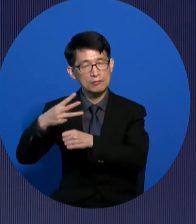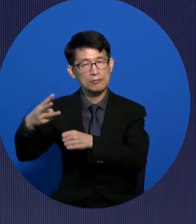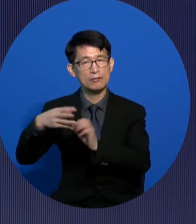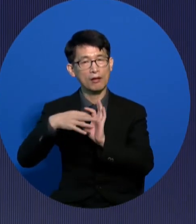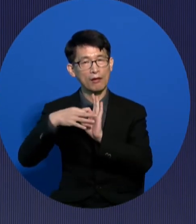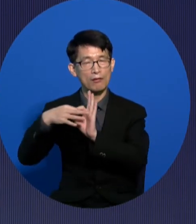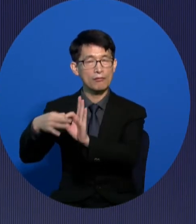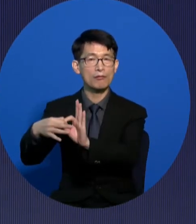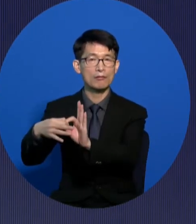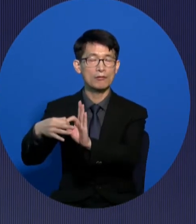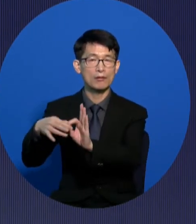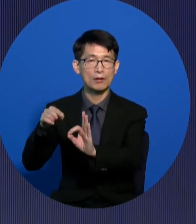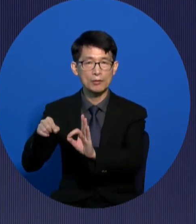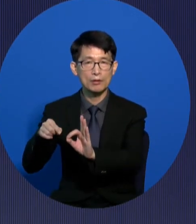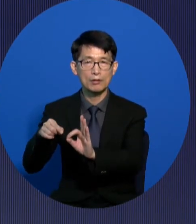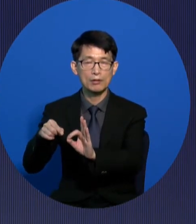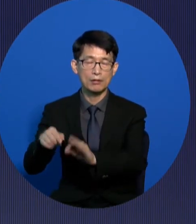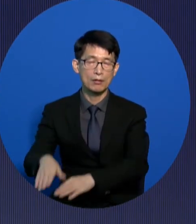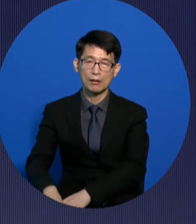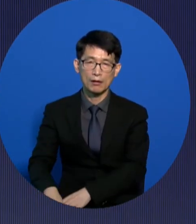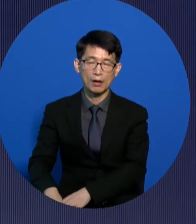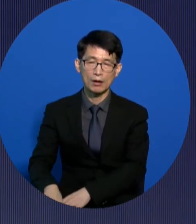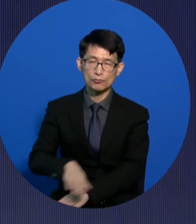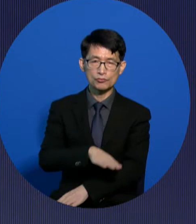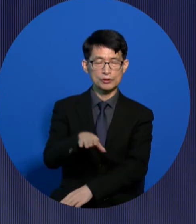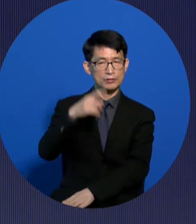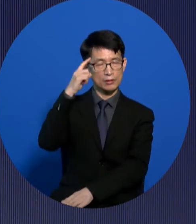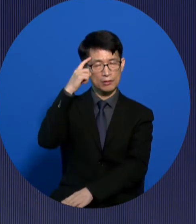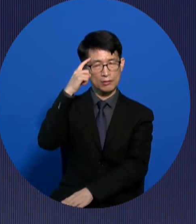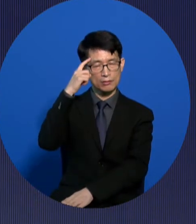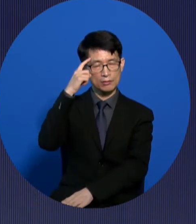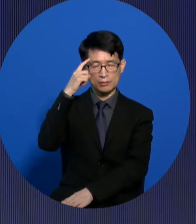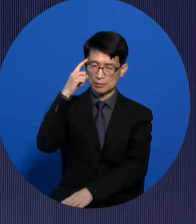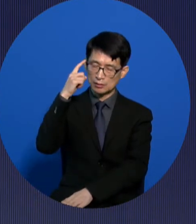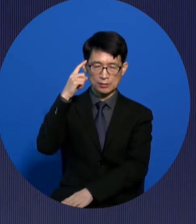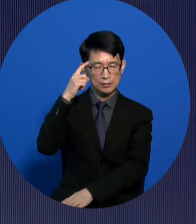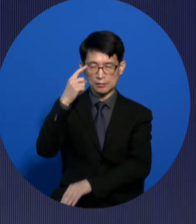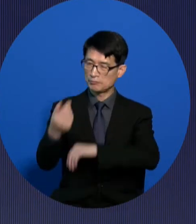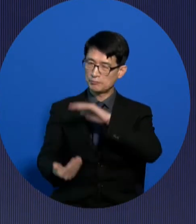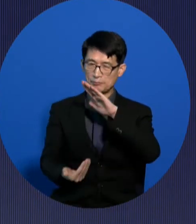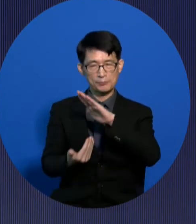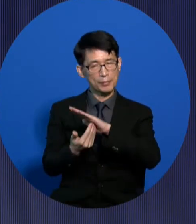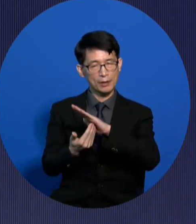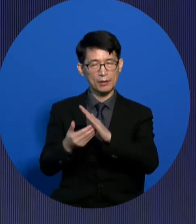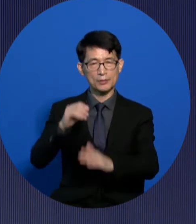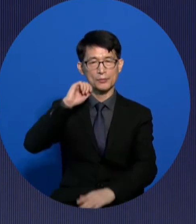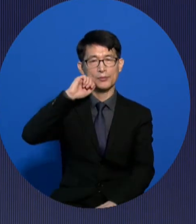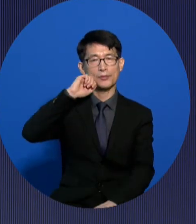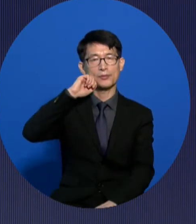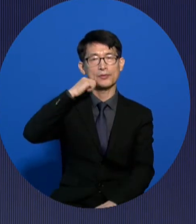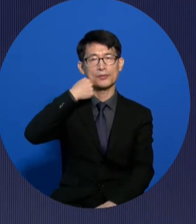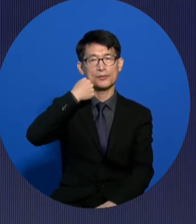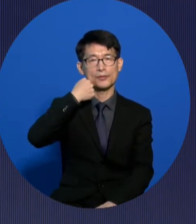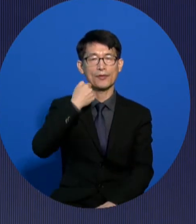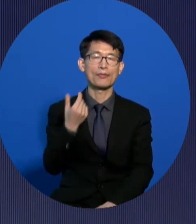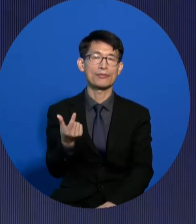아마 우리들이 생각하는 그런 어떤 평창 포럼은